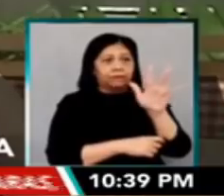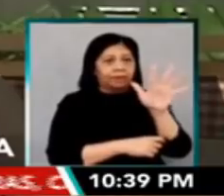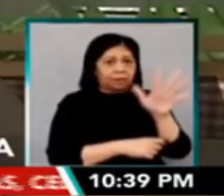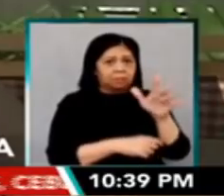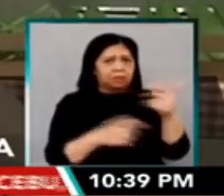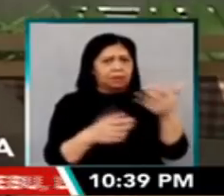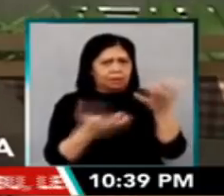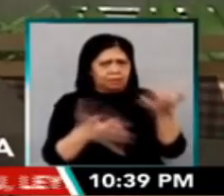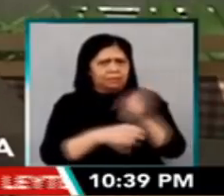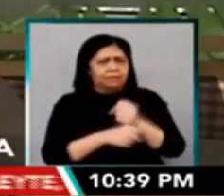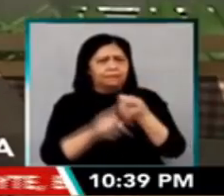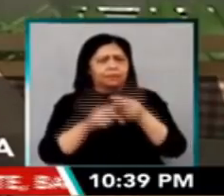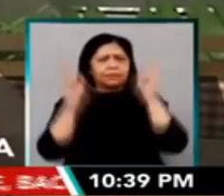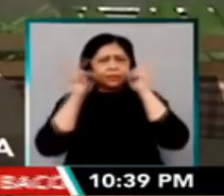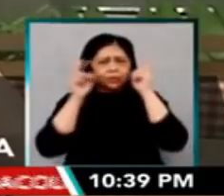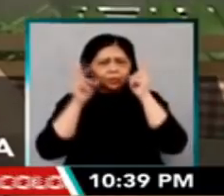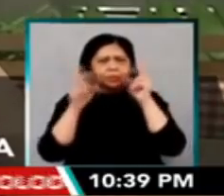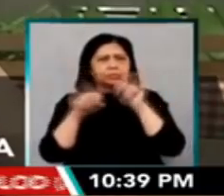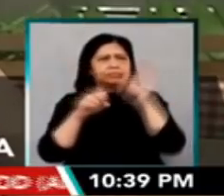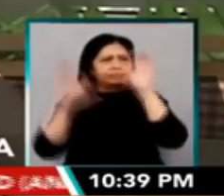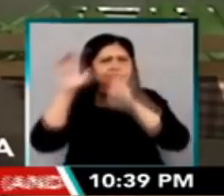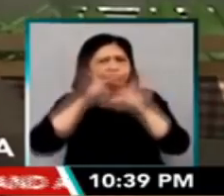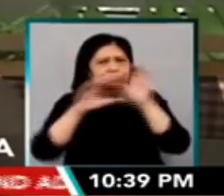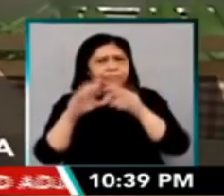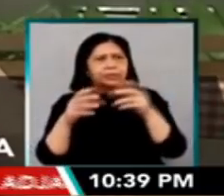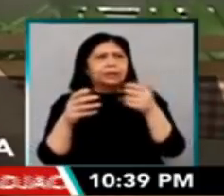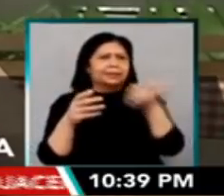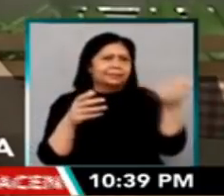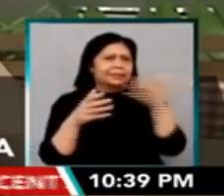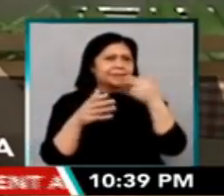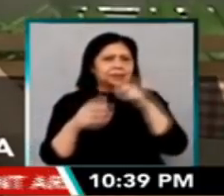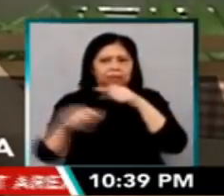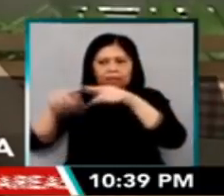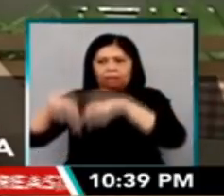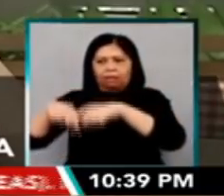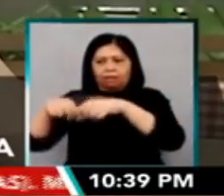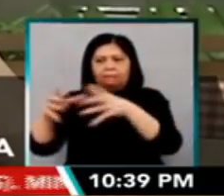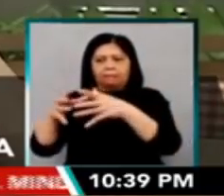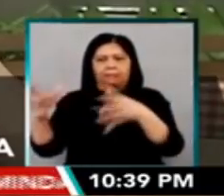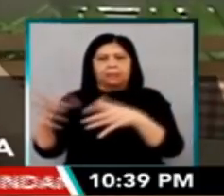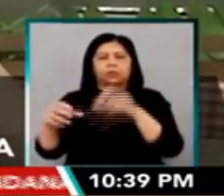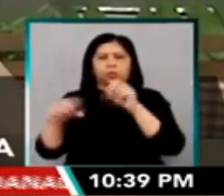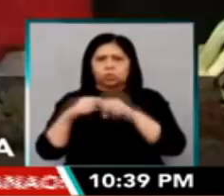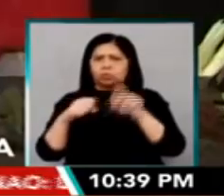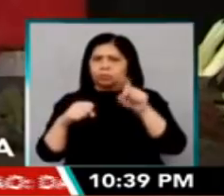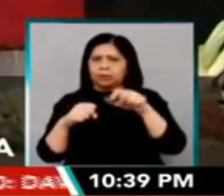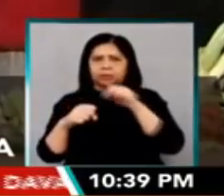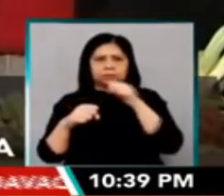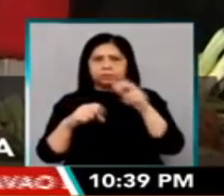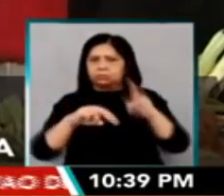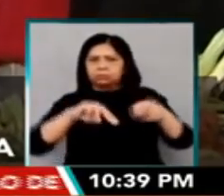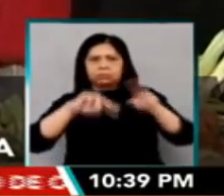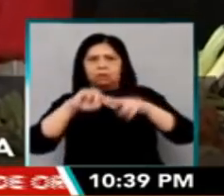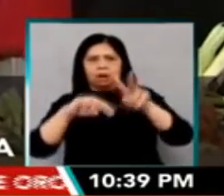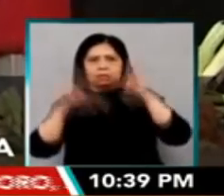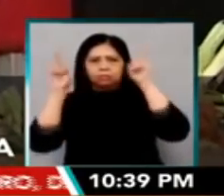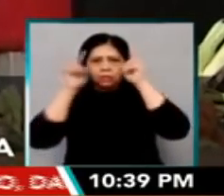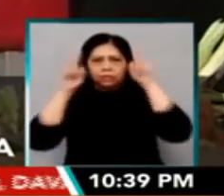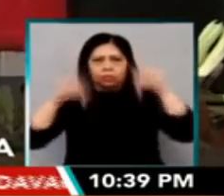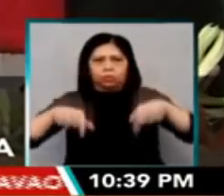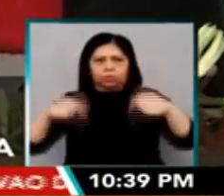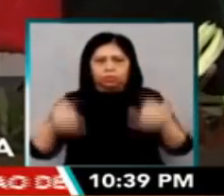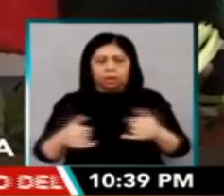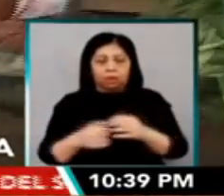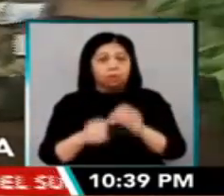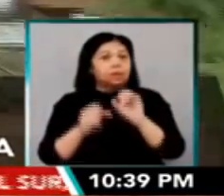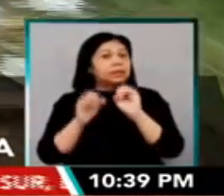Kaya with that, we are looking na dapat hindi masyadong gumalaw ang presyo dito sa Metro Manila. Sakali may pagtaas, hindi rin naman daw